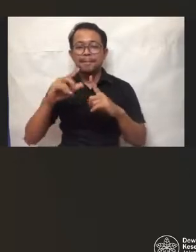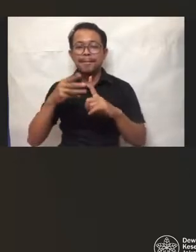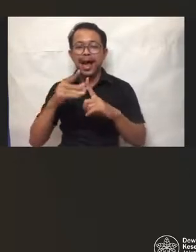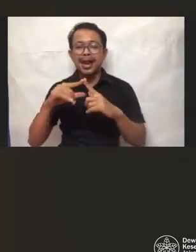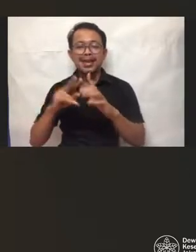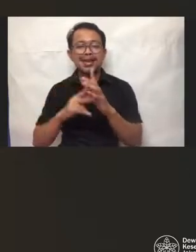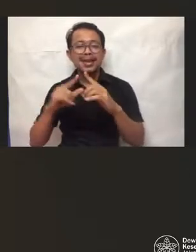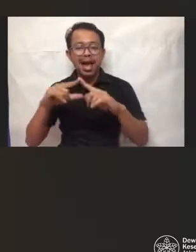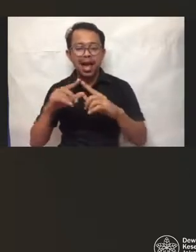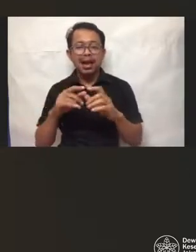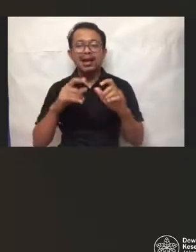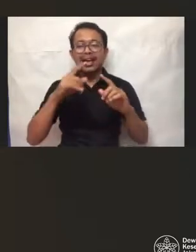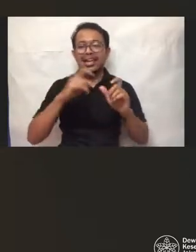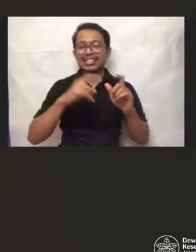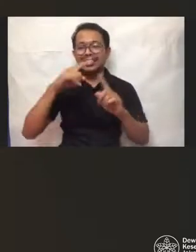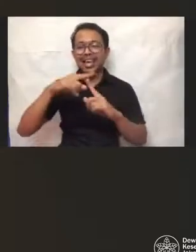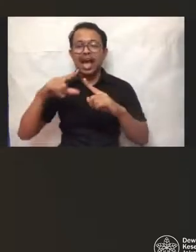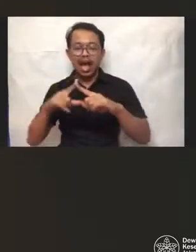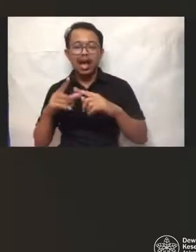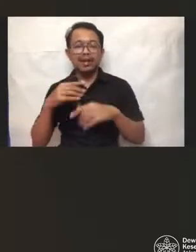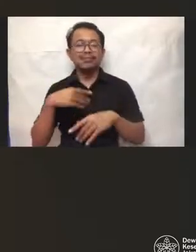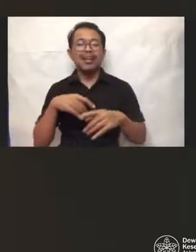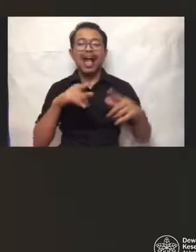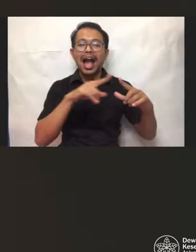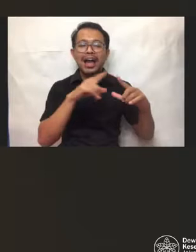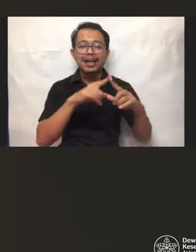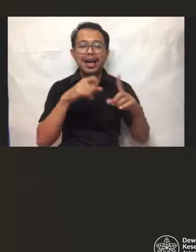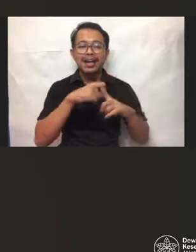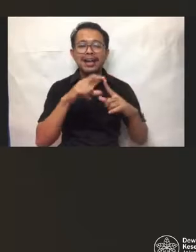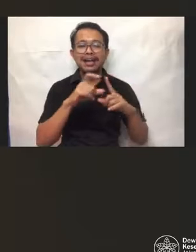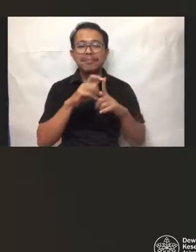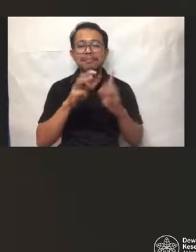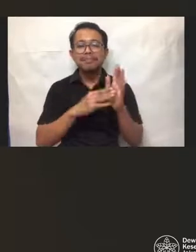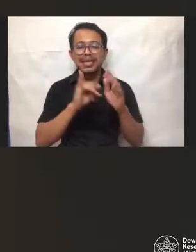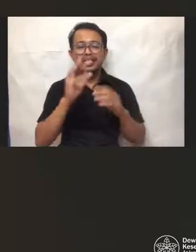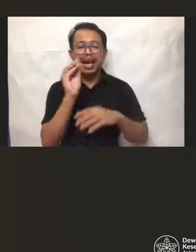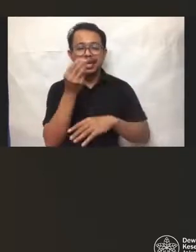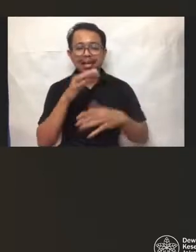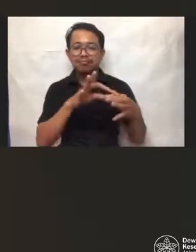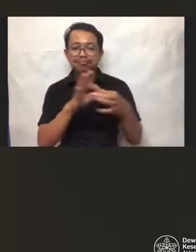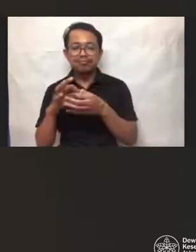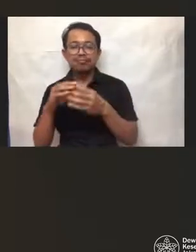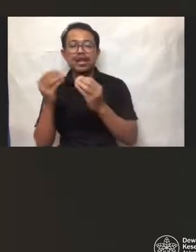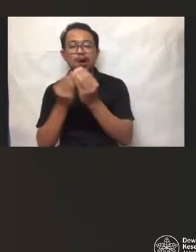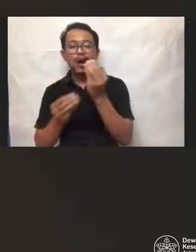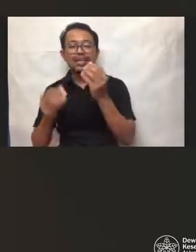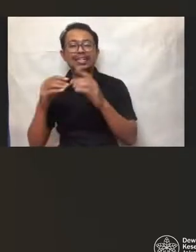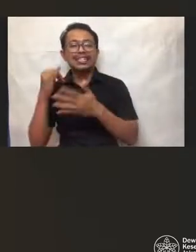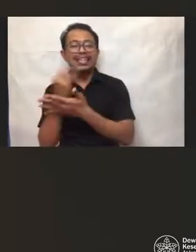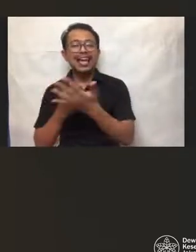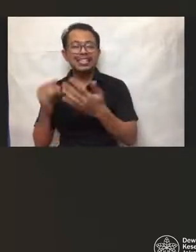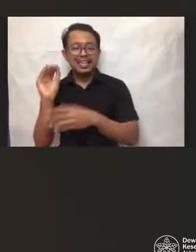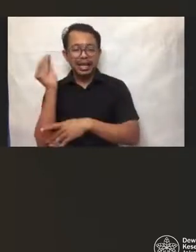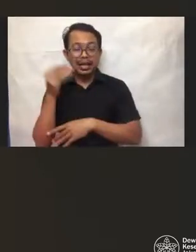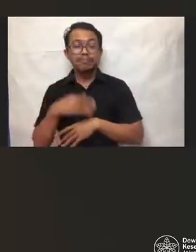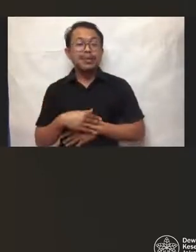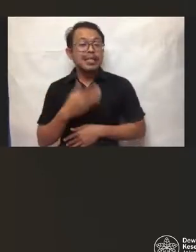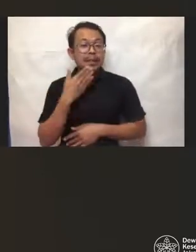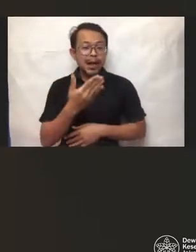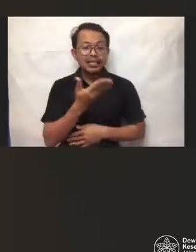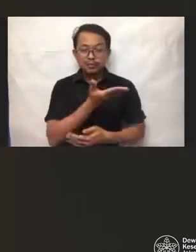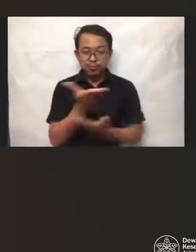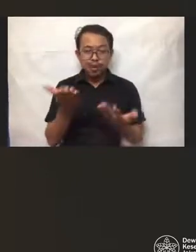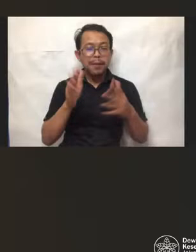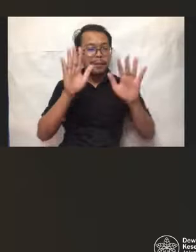yang diselenggarakan oleh Akademi Jakarta bekerjasama dengan Dewan Kesenian Jakarta. Terima kasih kepada teman-teman media dan